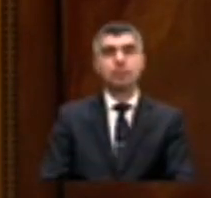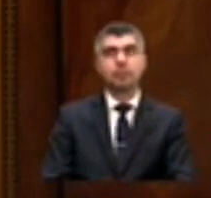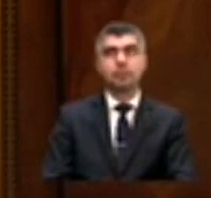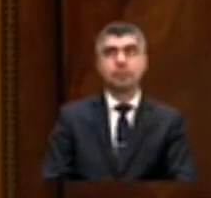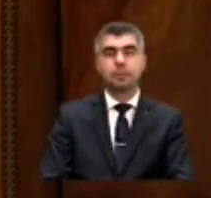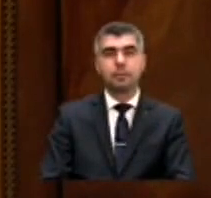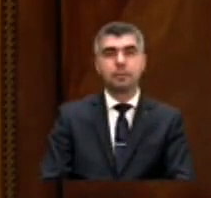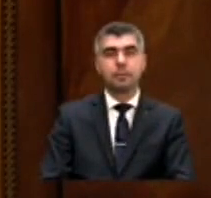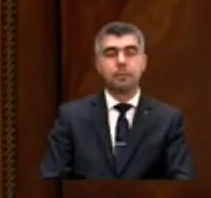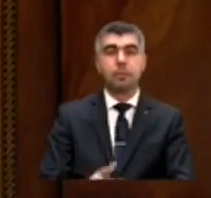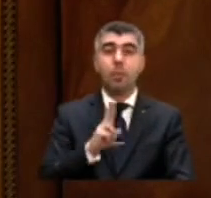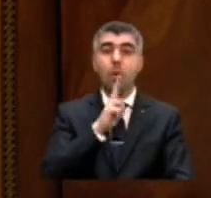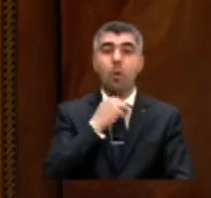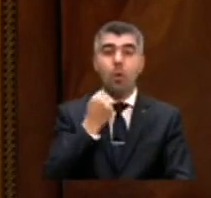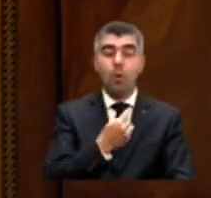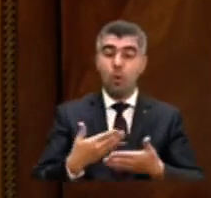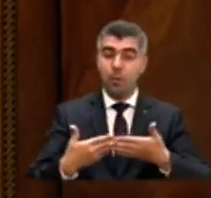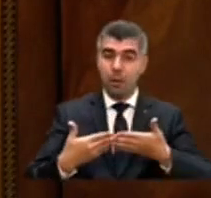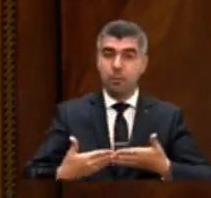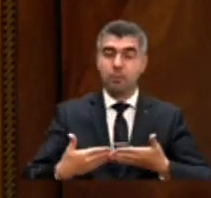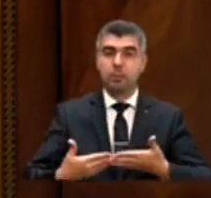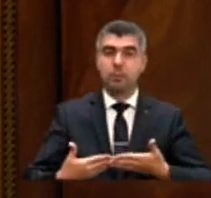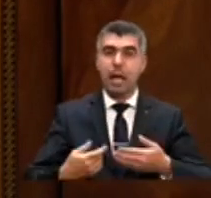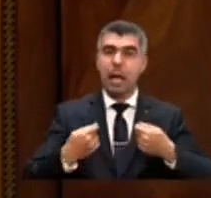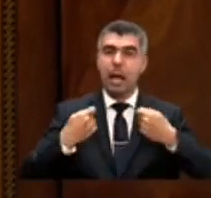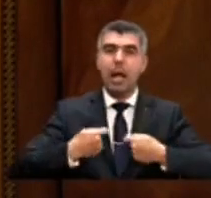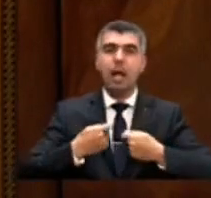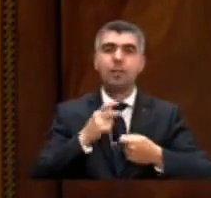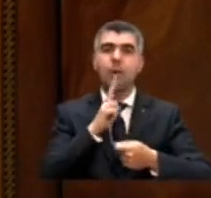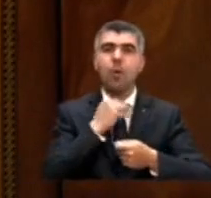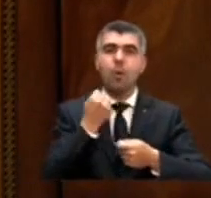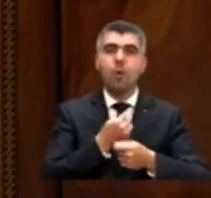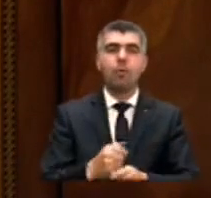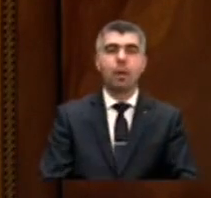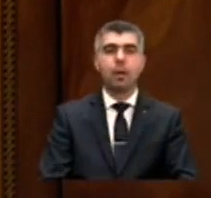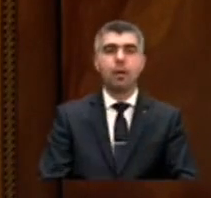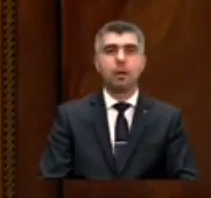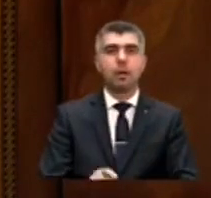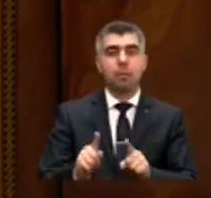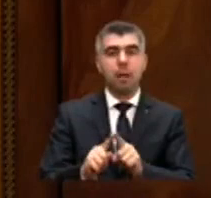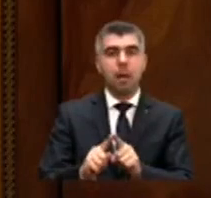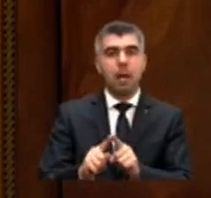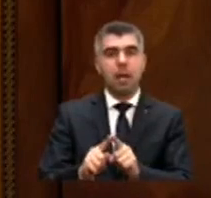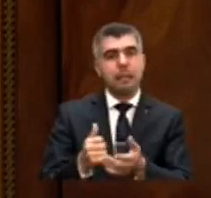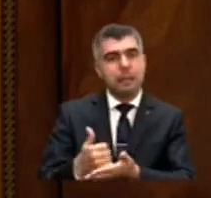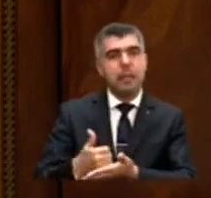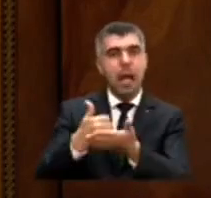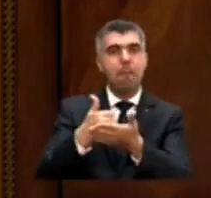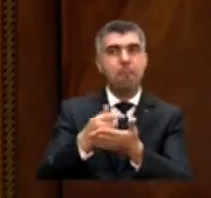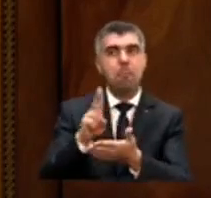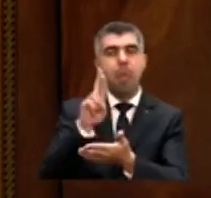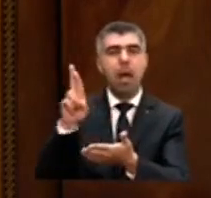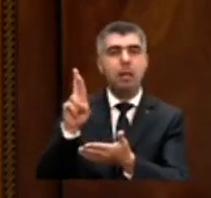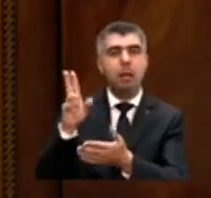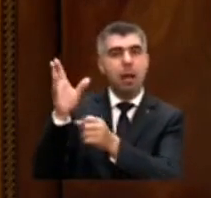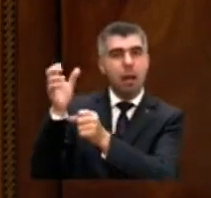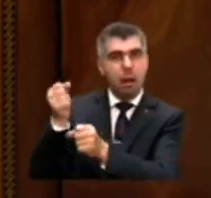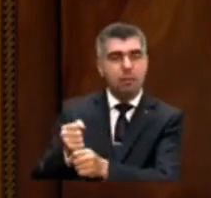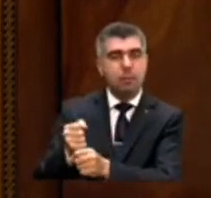إن الحكومة التي أتشرف بقيادتها والمعتز بثقة ودعم جلالة الملك السامية